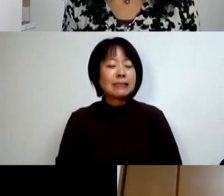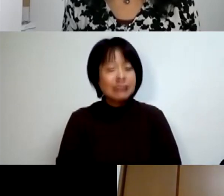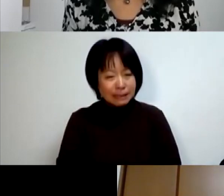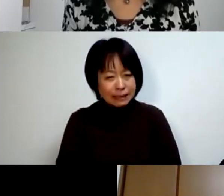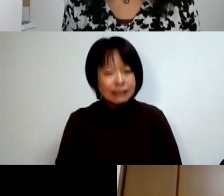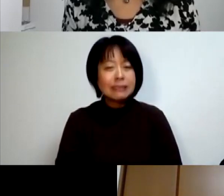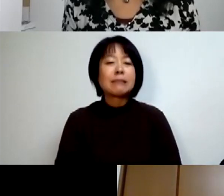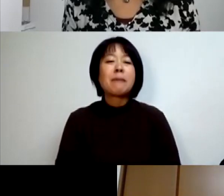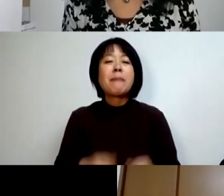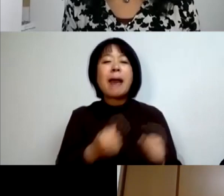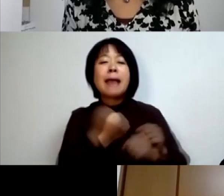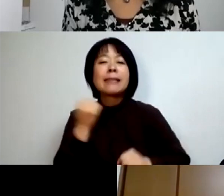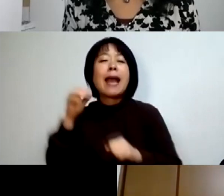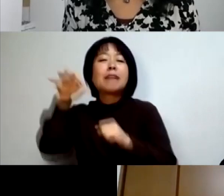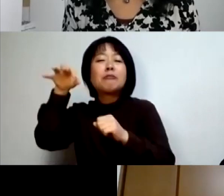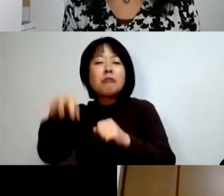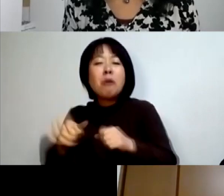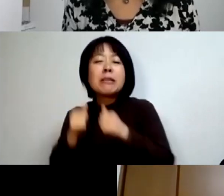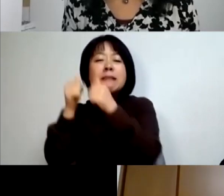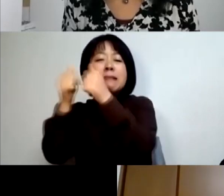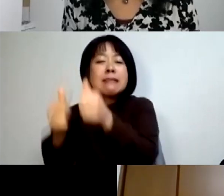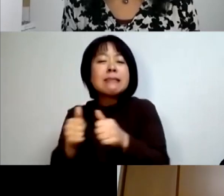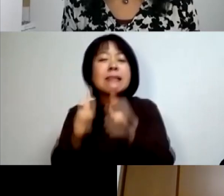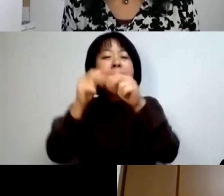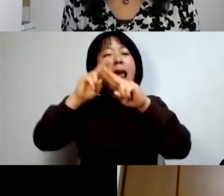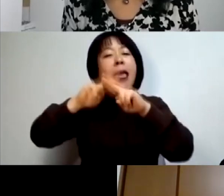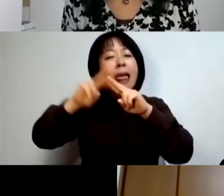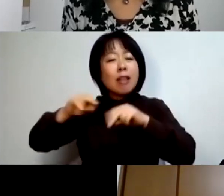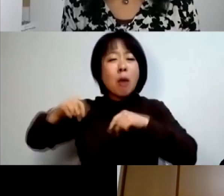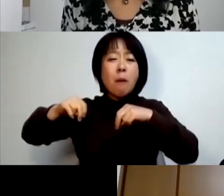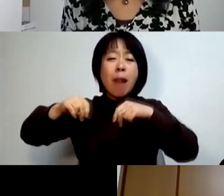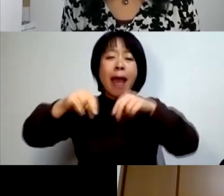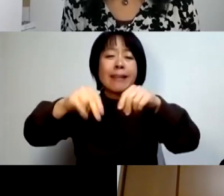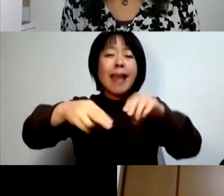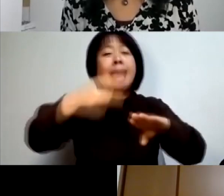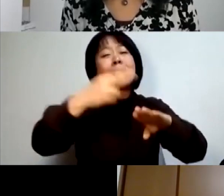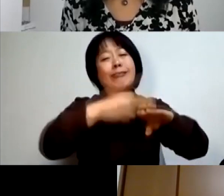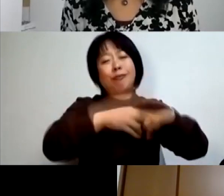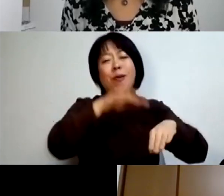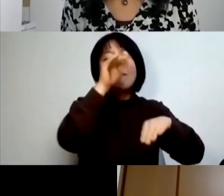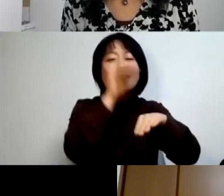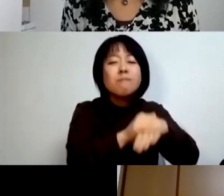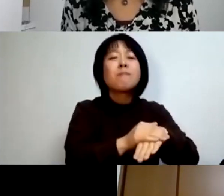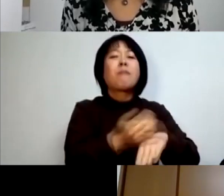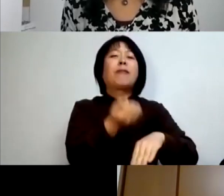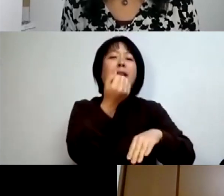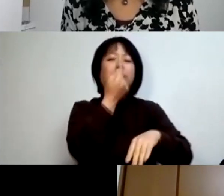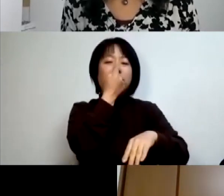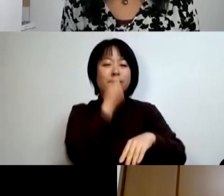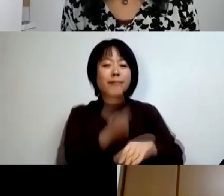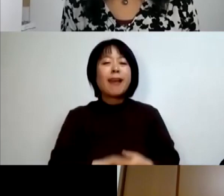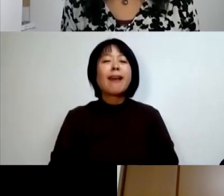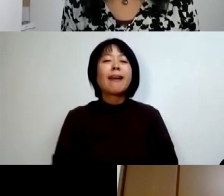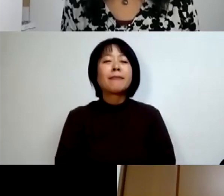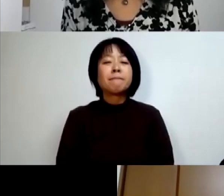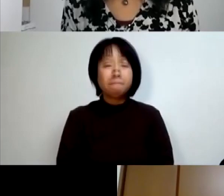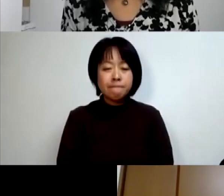のまま避難所を渡り歩いてボランティアや習いを覚えた腕だけはあるからな。